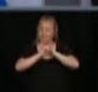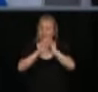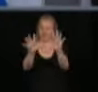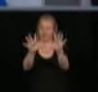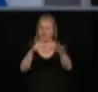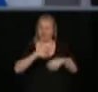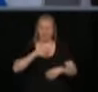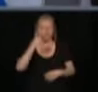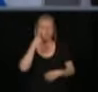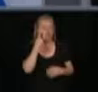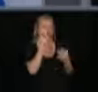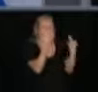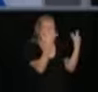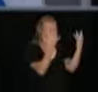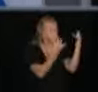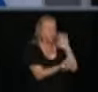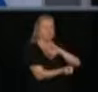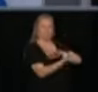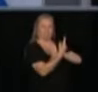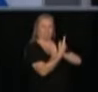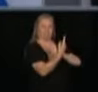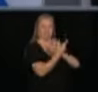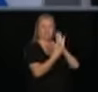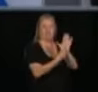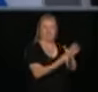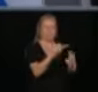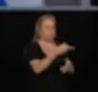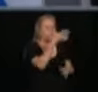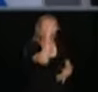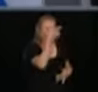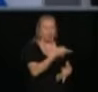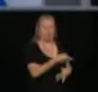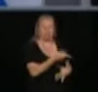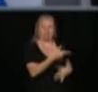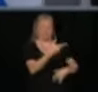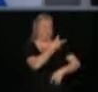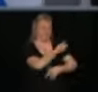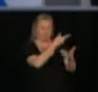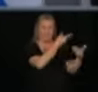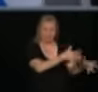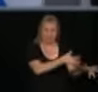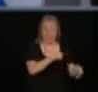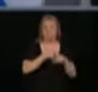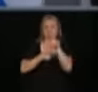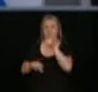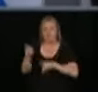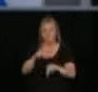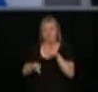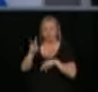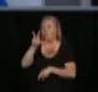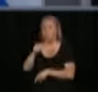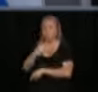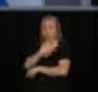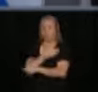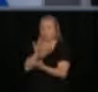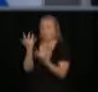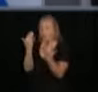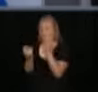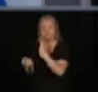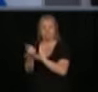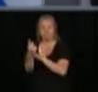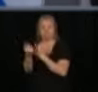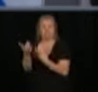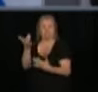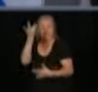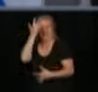gens vaccinés deviennent malades par rapport à combien de gens non vaccinés deviennent malades. Il ne faut pas regarder les proportions au jour le jour en termes de